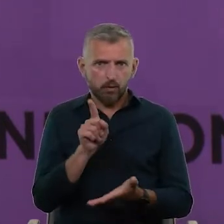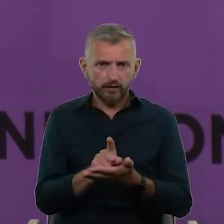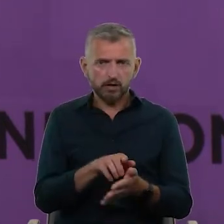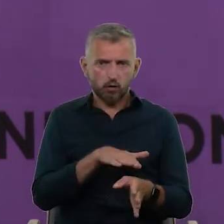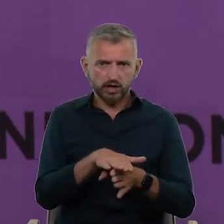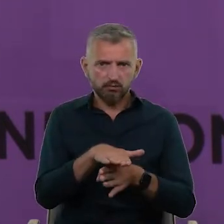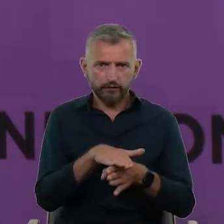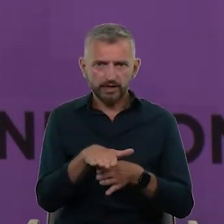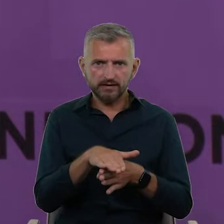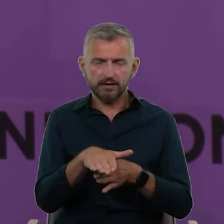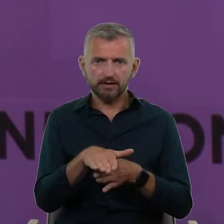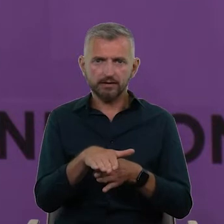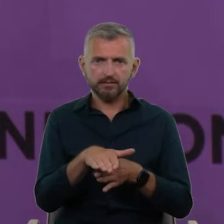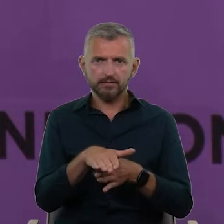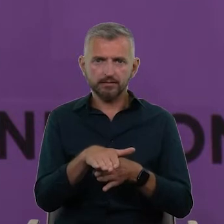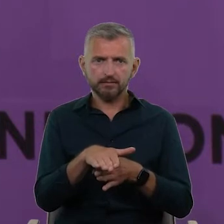дотримуватися